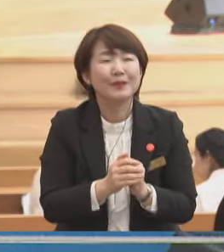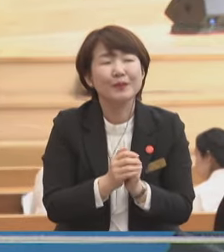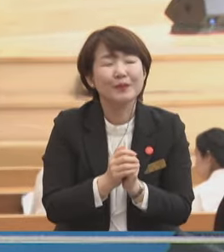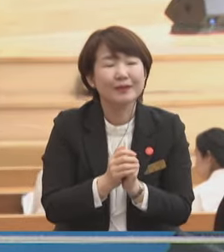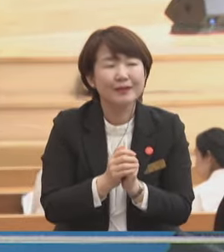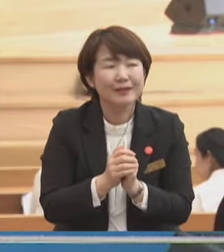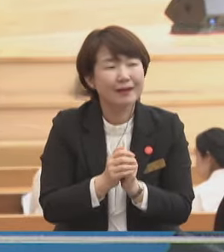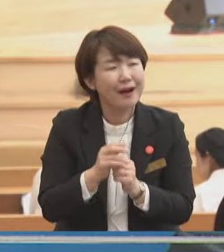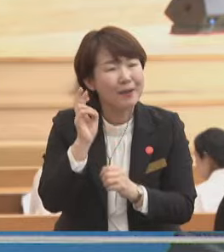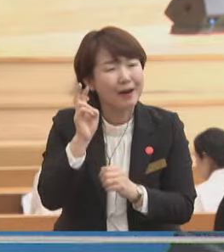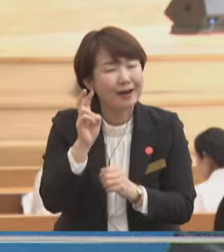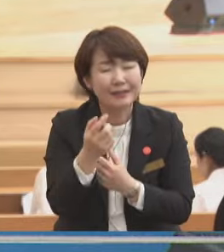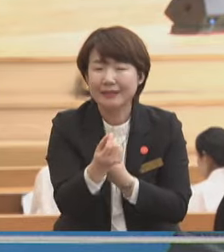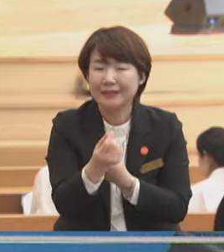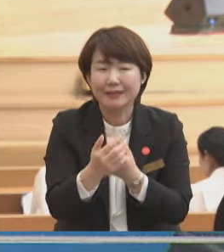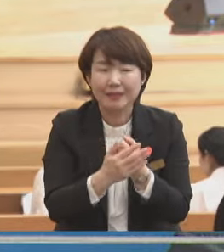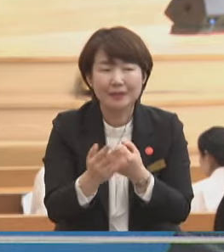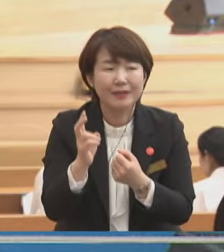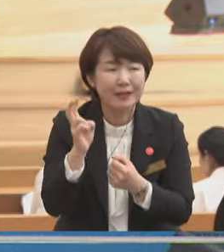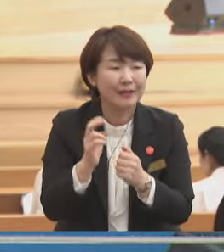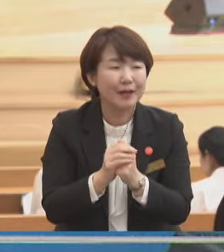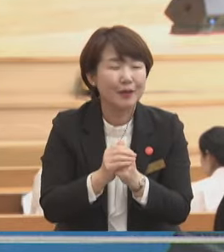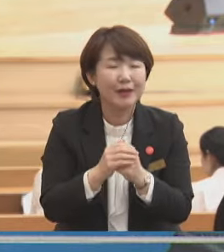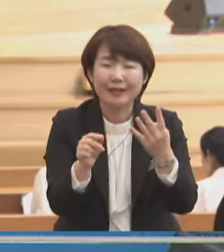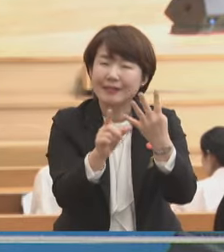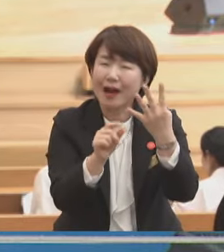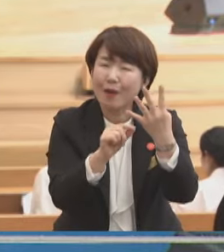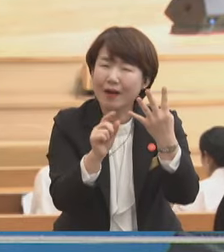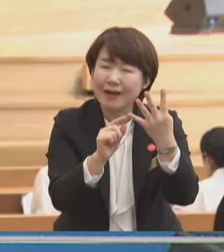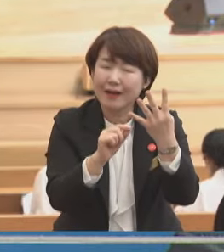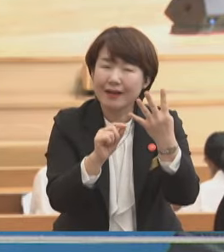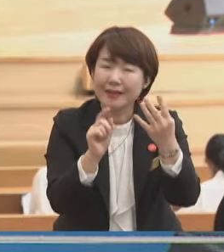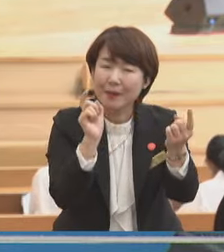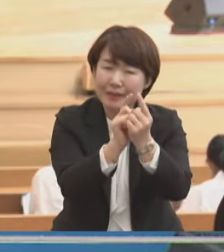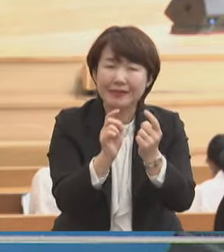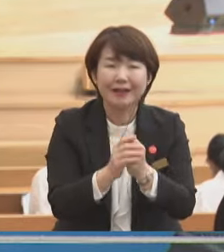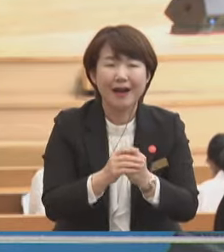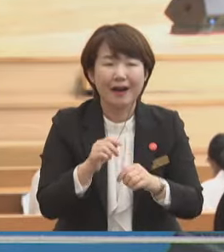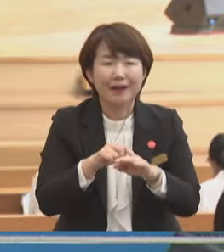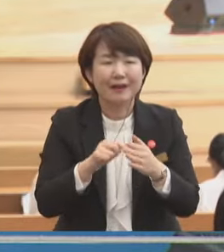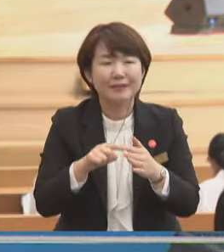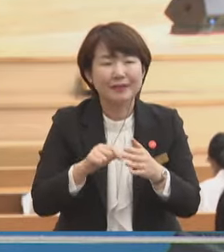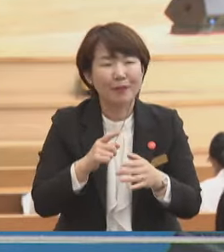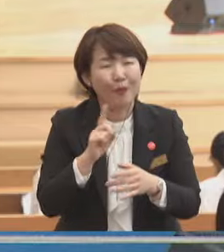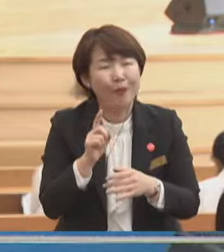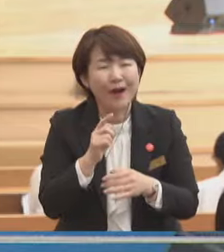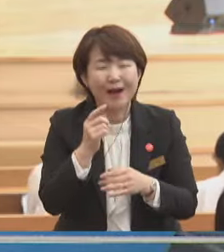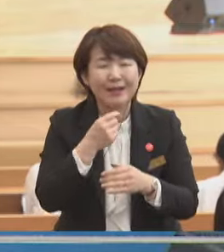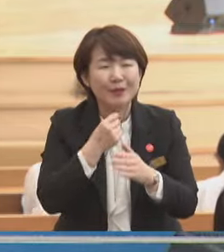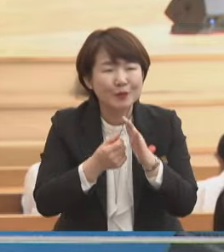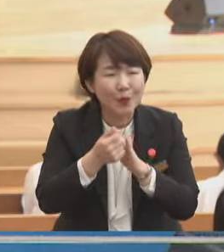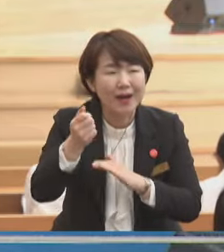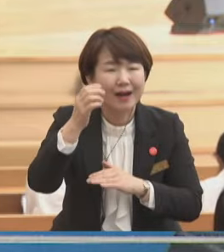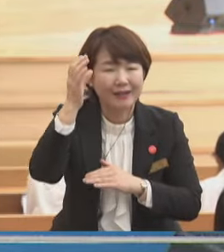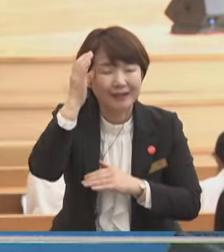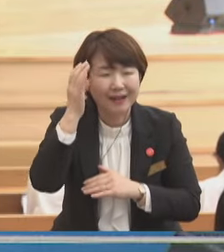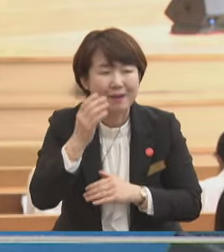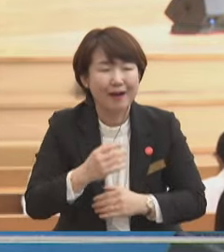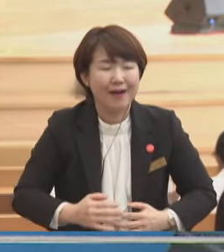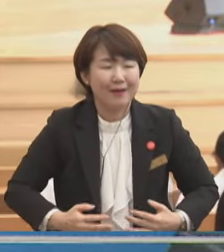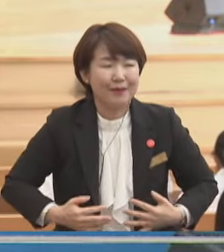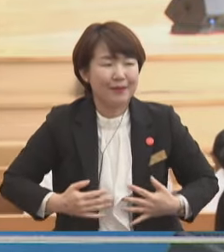그래서 그런지 몰라도 4월이 되니까 몽글몽글 몽글몽글 가슴속에서 막 소망이 희망이 피어올라